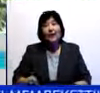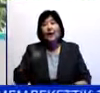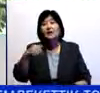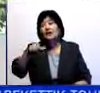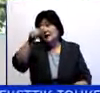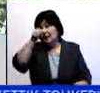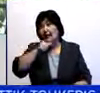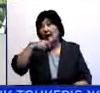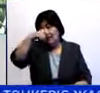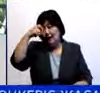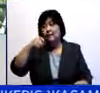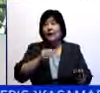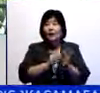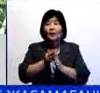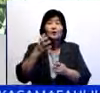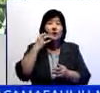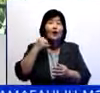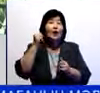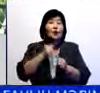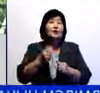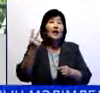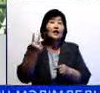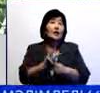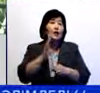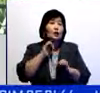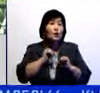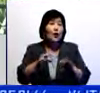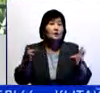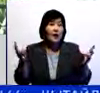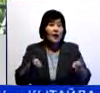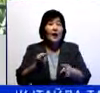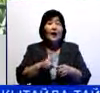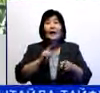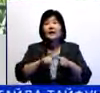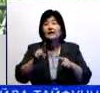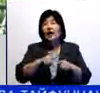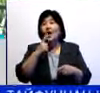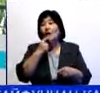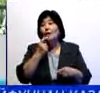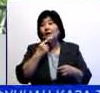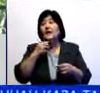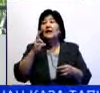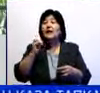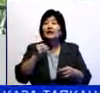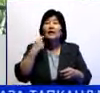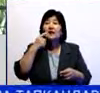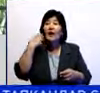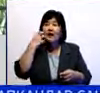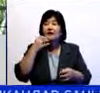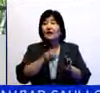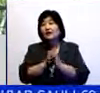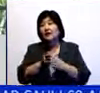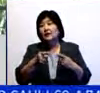аптап ыстығында көкөністер мен жемістерді күніне 2 рет суғарып тұруға жет. Ал сәбіз, қызанақ, қияр сынды бақша